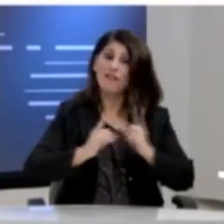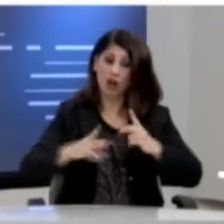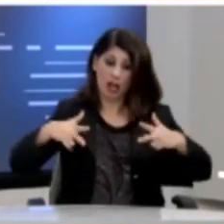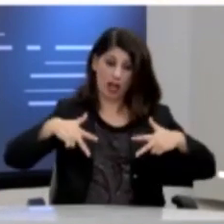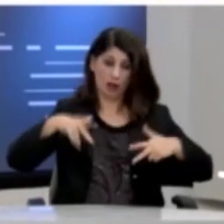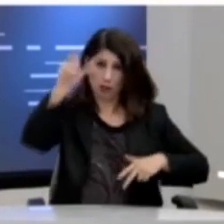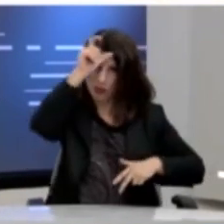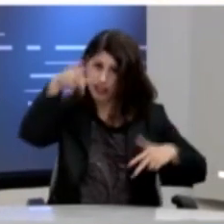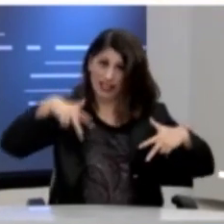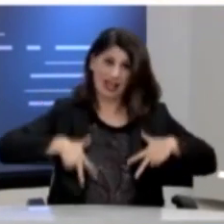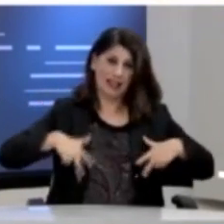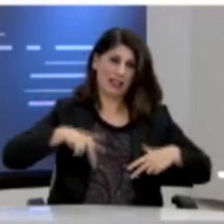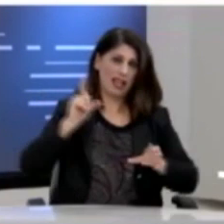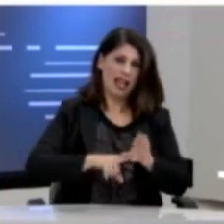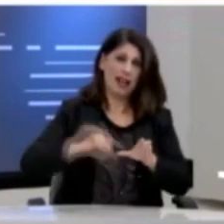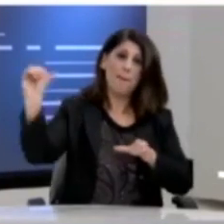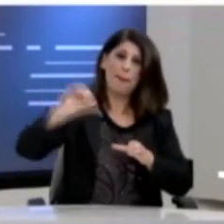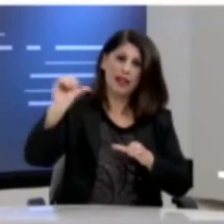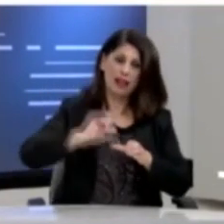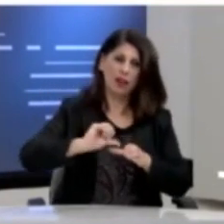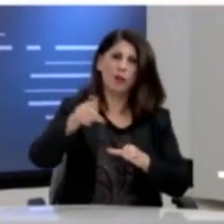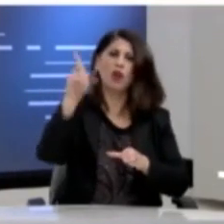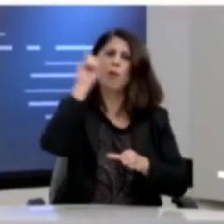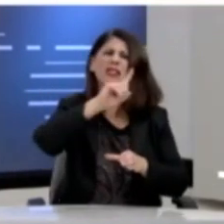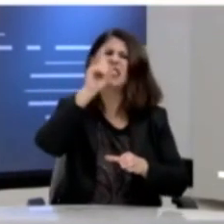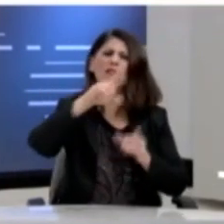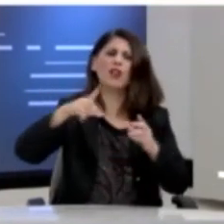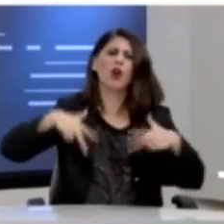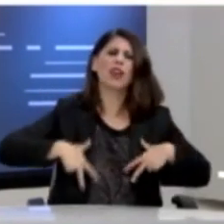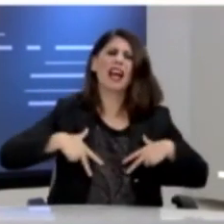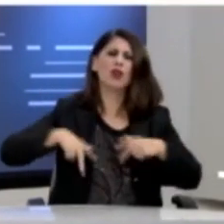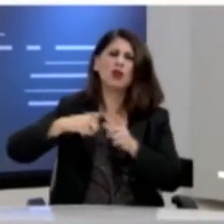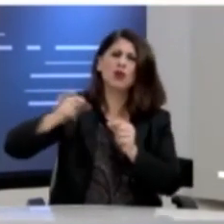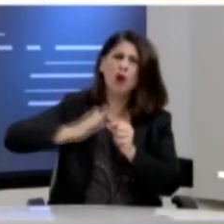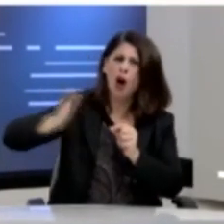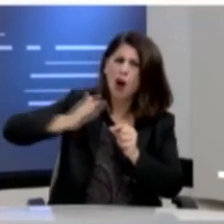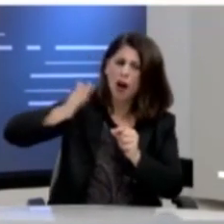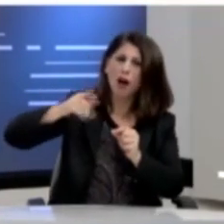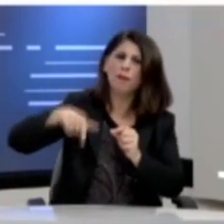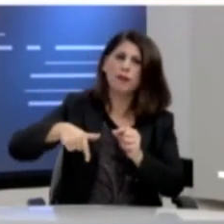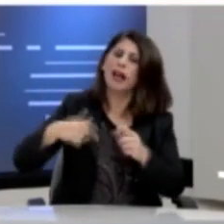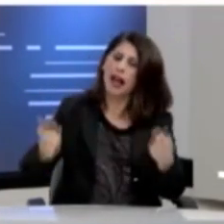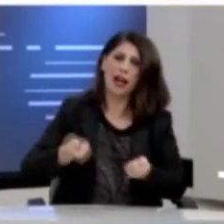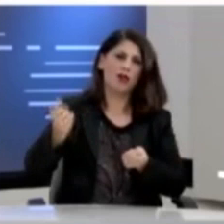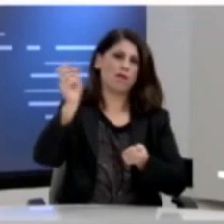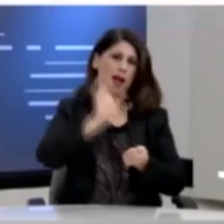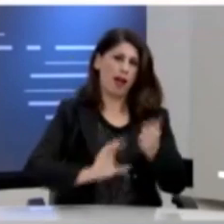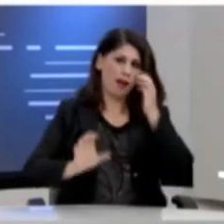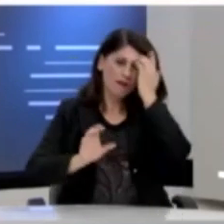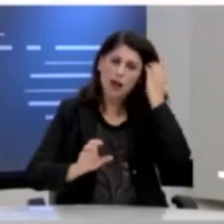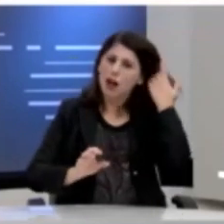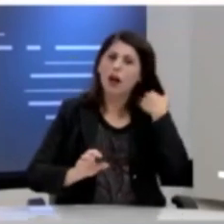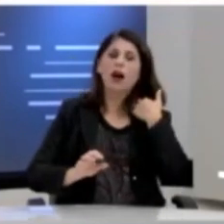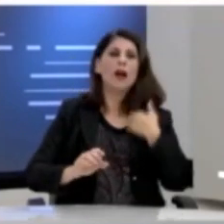κρατική εταιρεία πετρελαίου με τις αρχές του ψευδοκράτους για τη διεξαγωγή σχετικών ερευνών. Σε αυτά προστίθονται